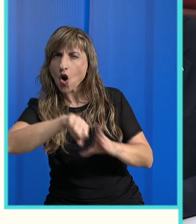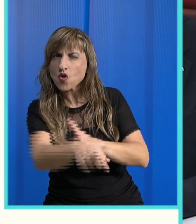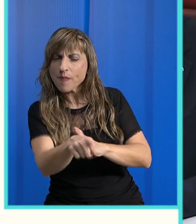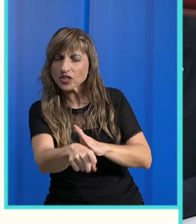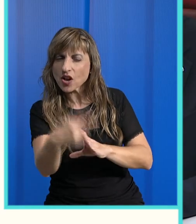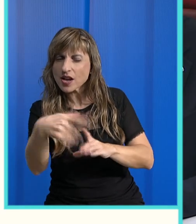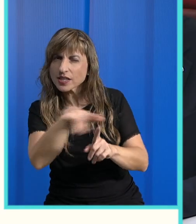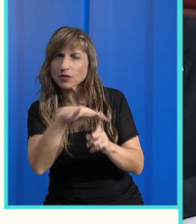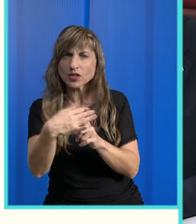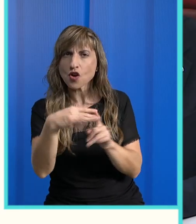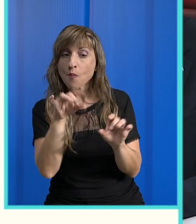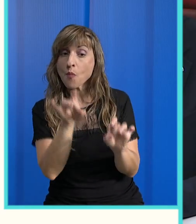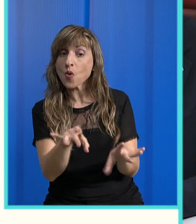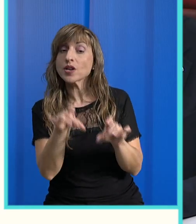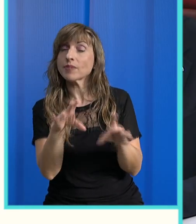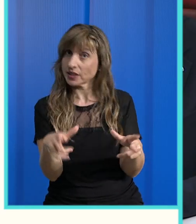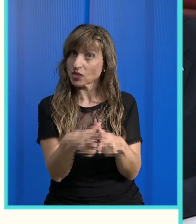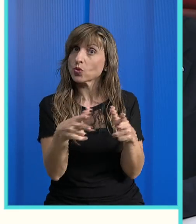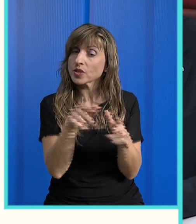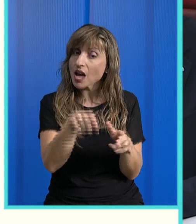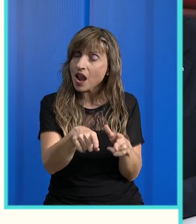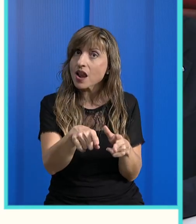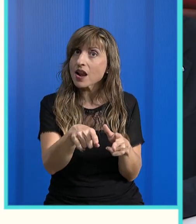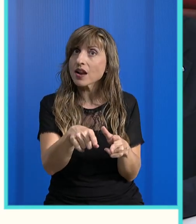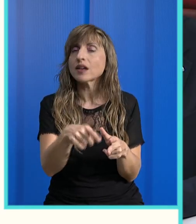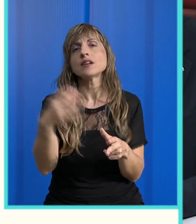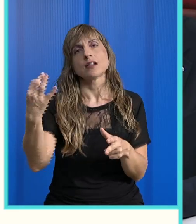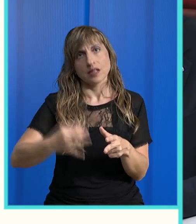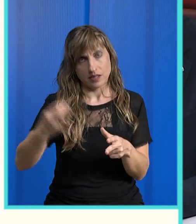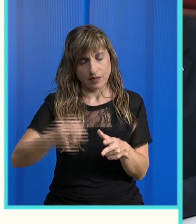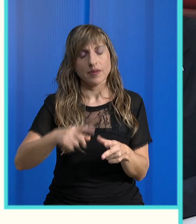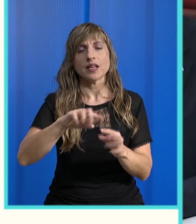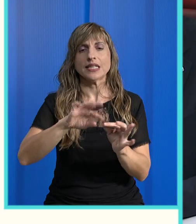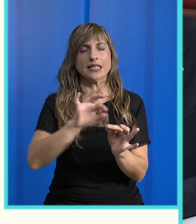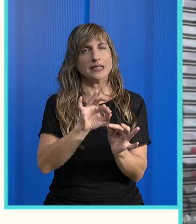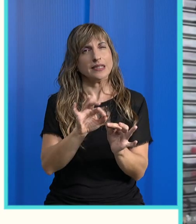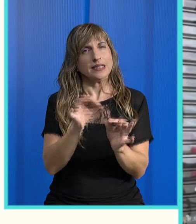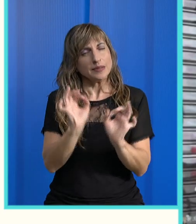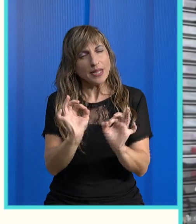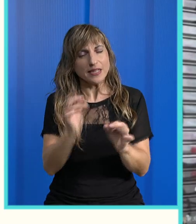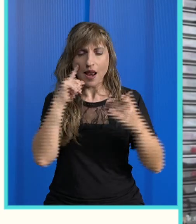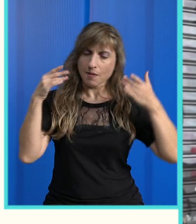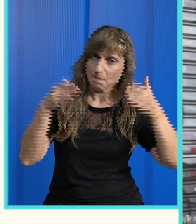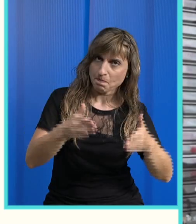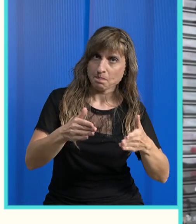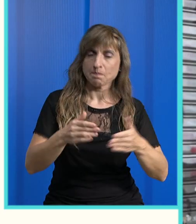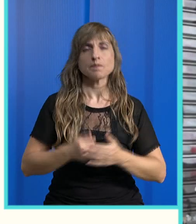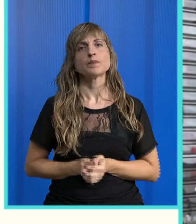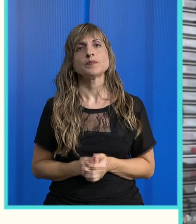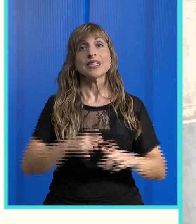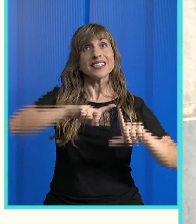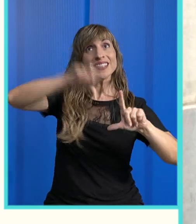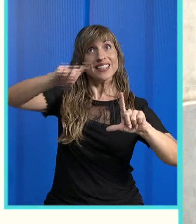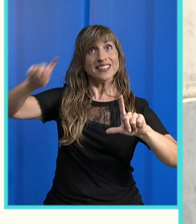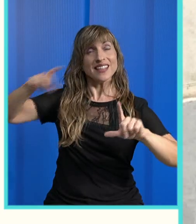hi ha una situació de vulnerabilitat social s'han d'activar tots els circuits necessaris. Pel que fa a l'índex de seguretat la